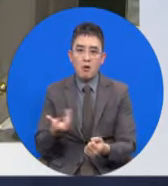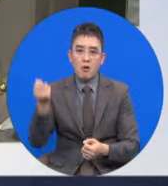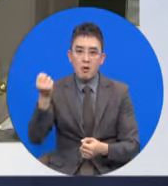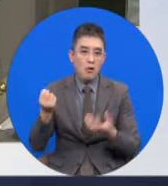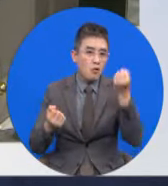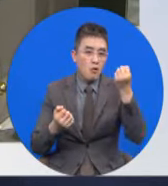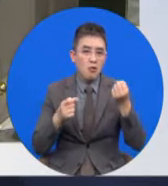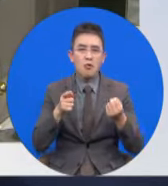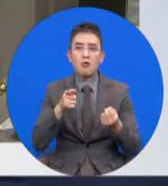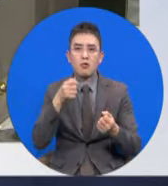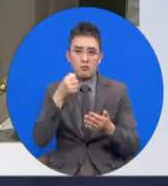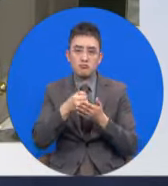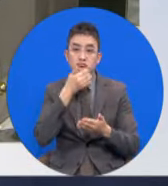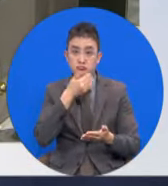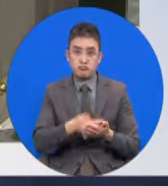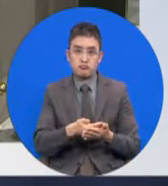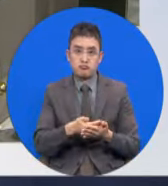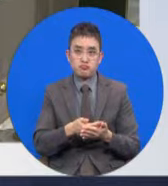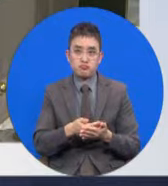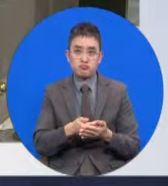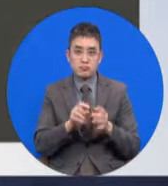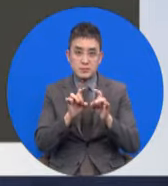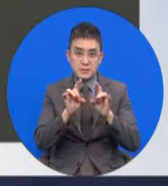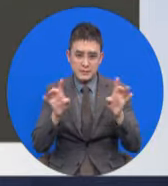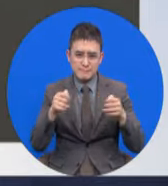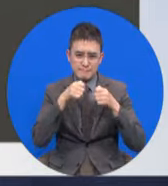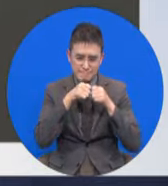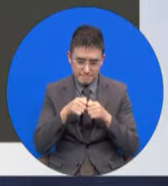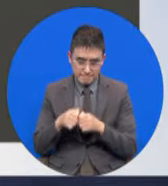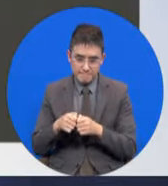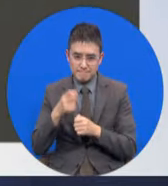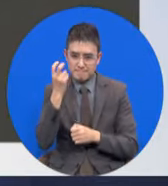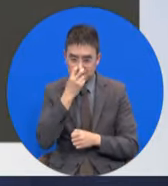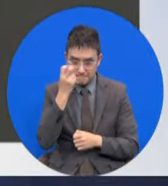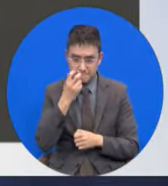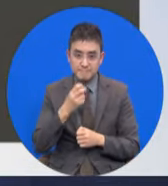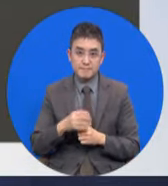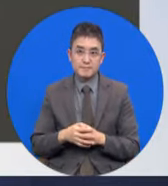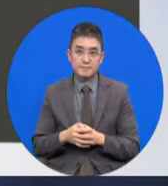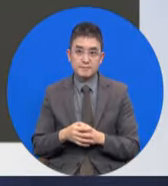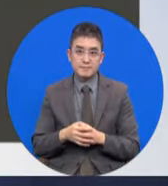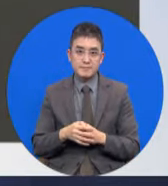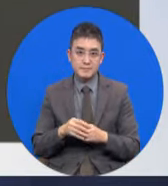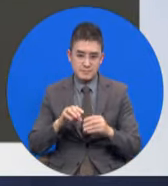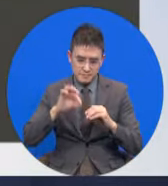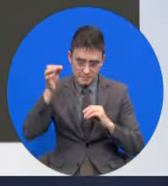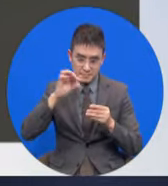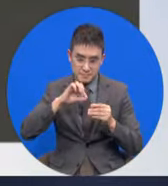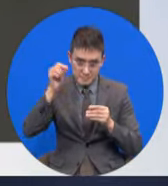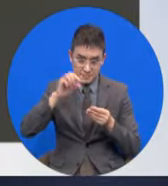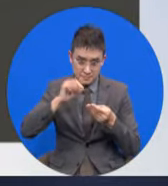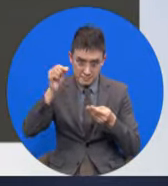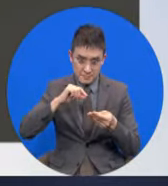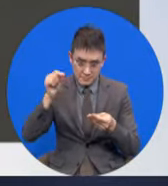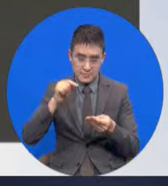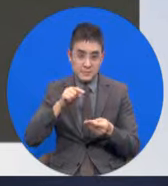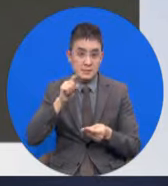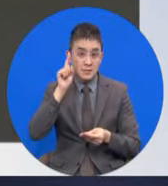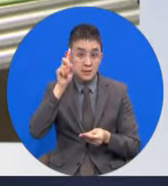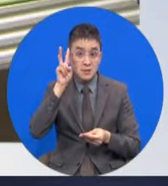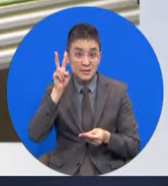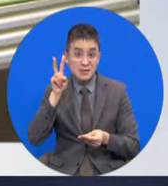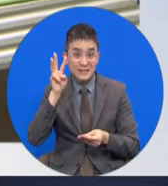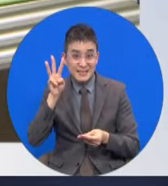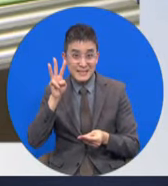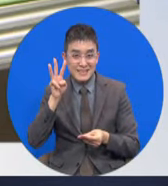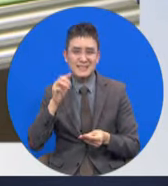결정이기 때문에 제가 봤을 때 일일이 다 꼼꼼하게 체크를 해가지고 시간이 뭐 하루가 아니라 이틀이 걸린다고 할지라도, 물론